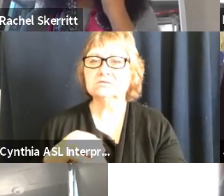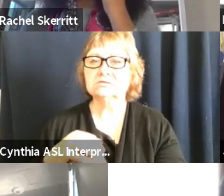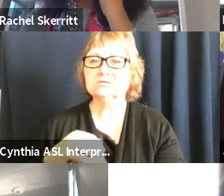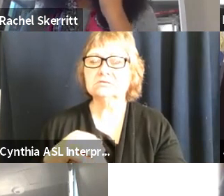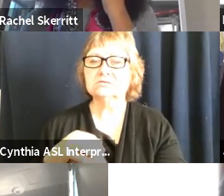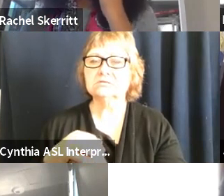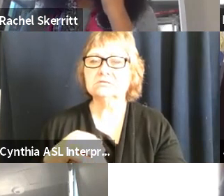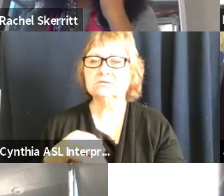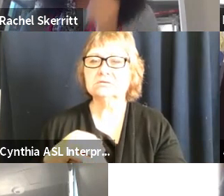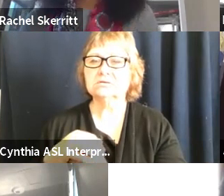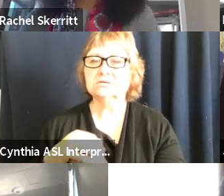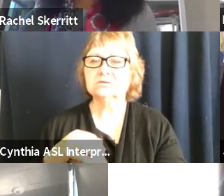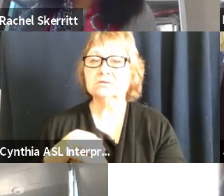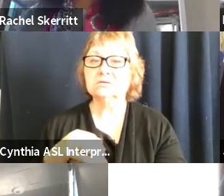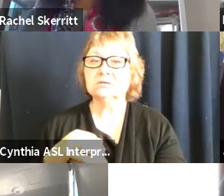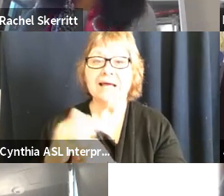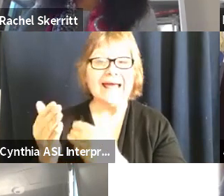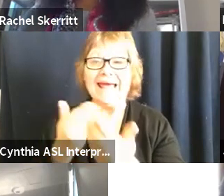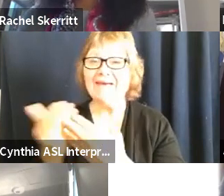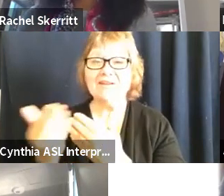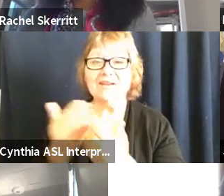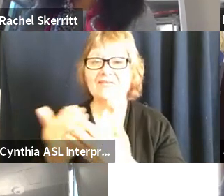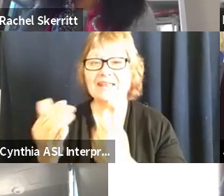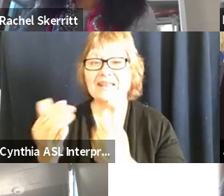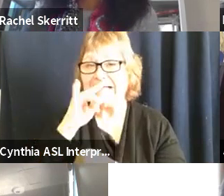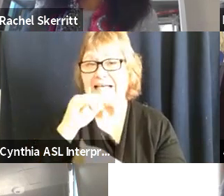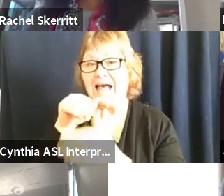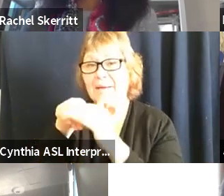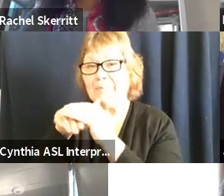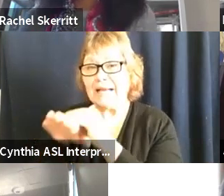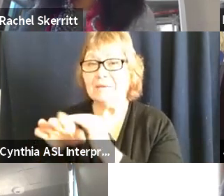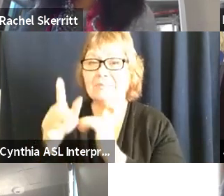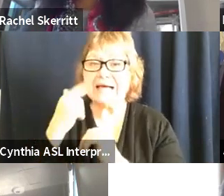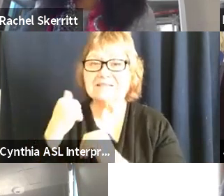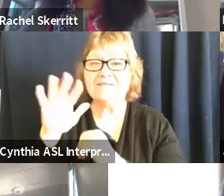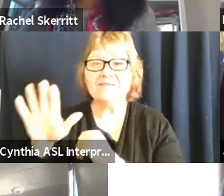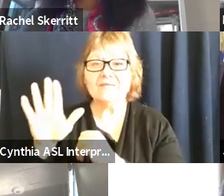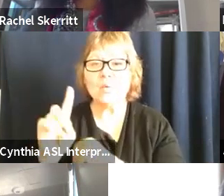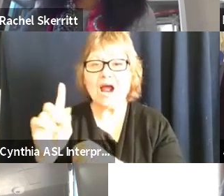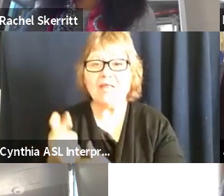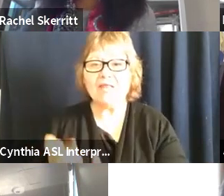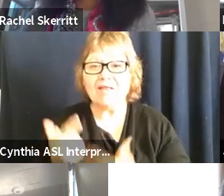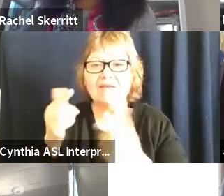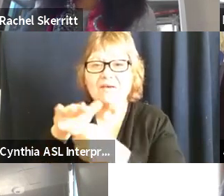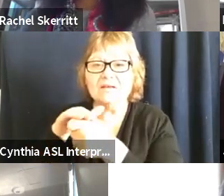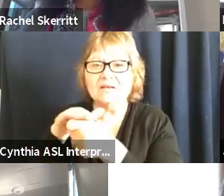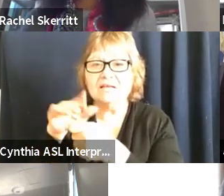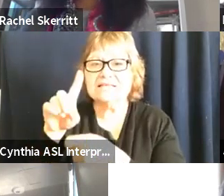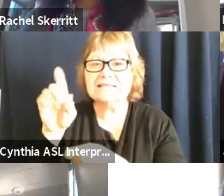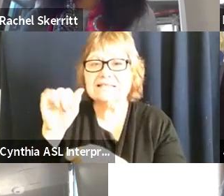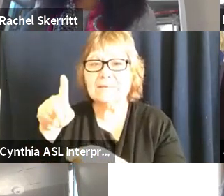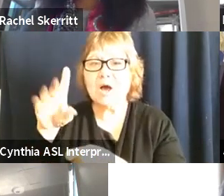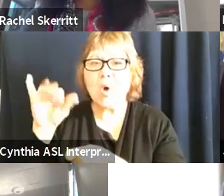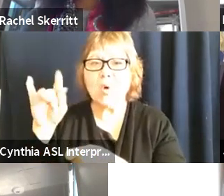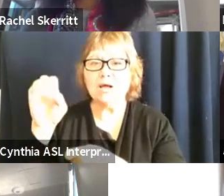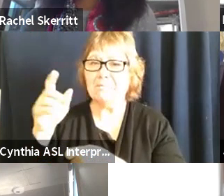这小孩子呢,他都是选不到他一样读书很辛苦的。 Even if the kids get admission because of the zip code system, they may